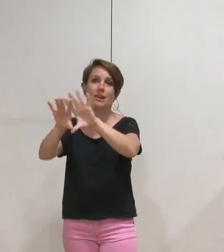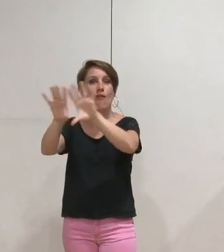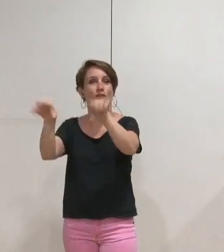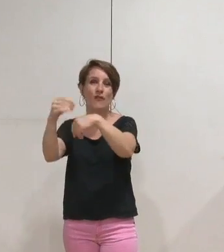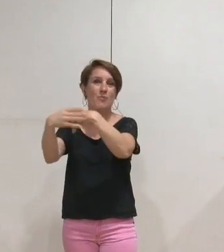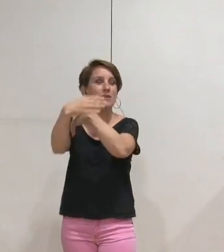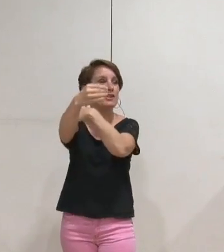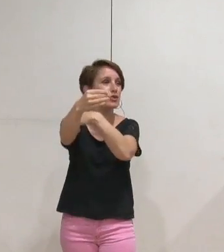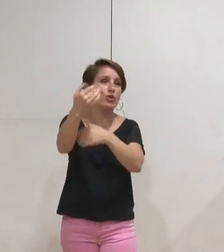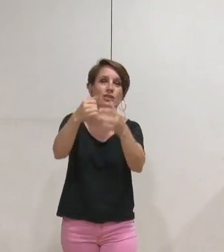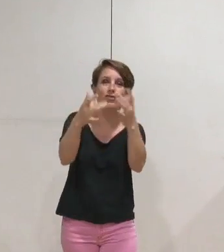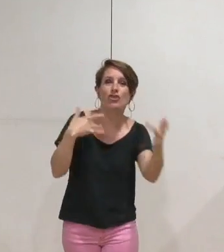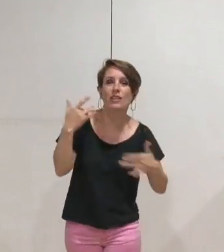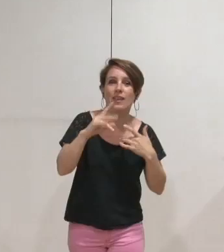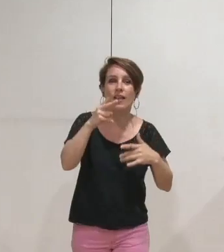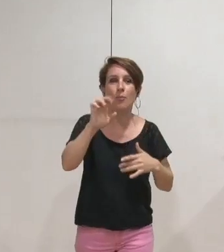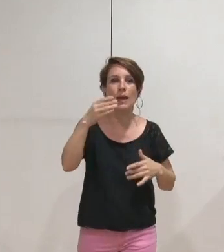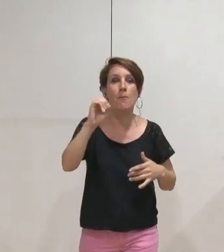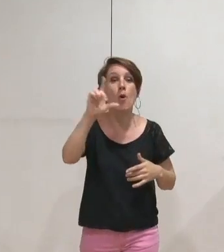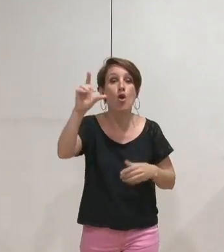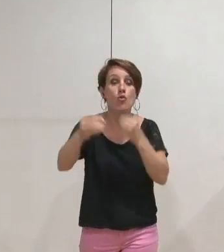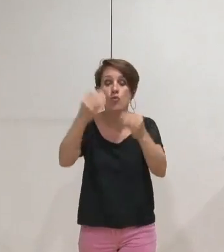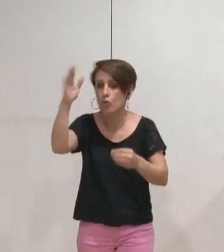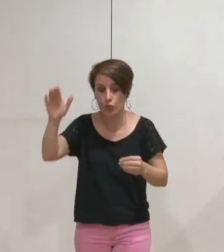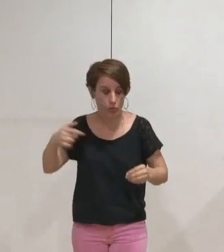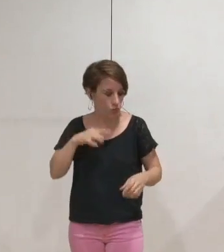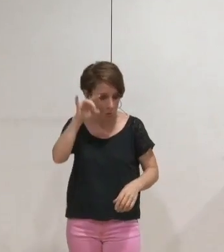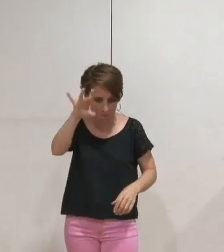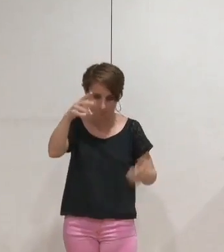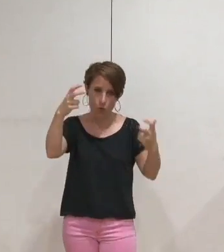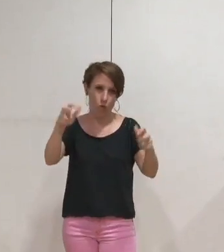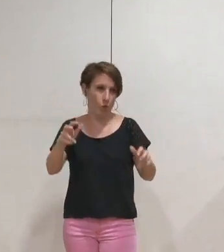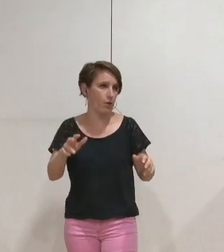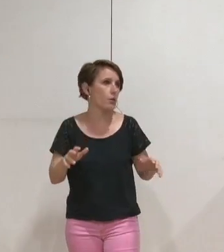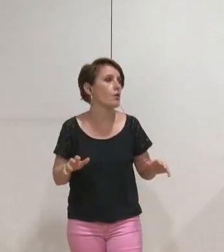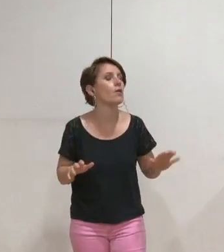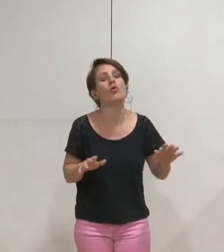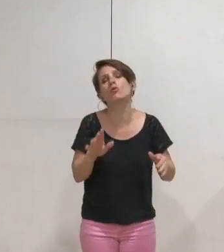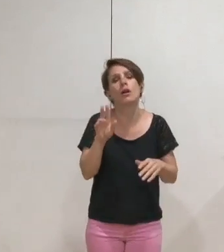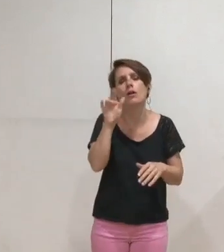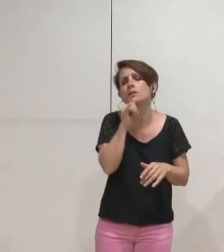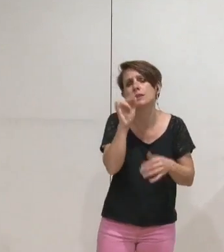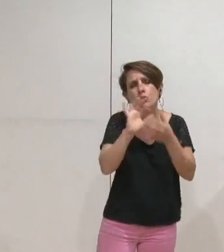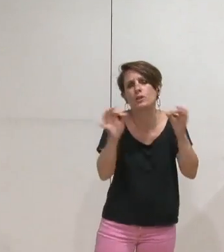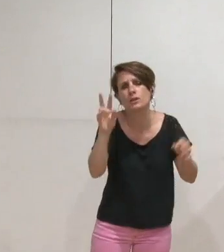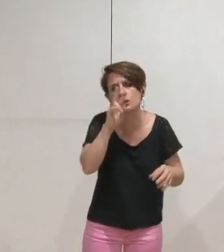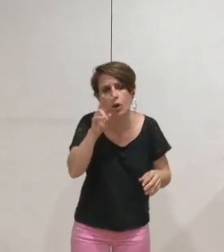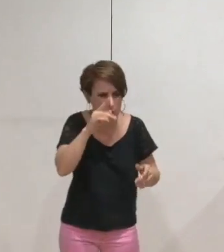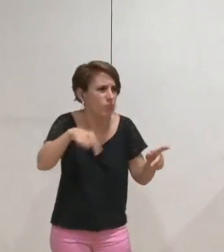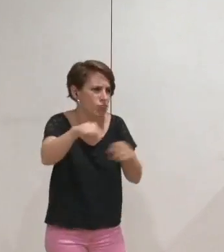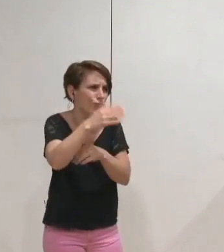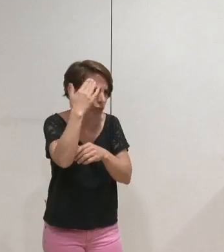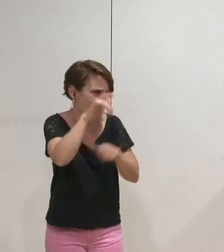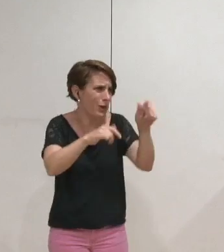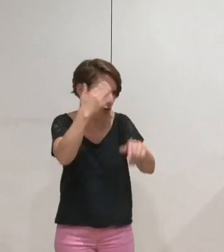àprès mol ou ailleurs donc la nouvelle pas pour ça ça c'était une anecdote bien sûr mais ils se reconnaîtront